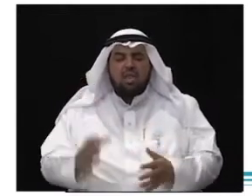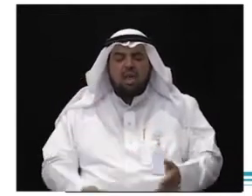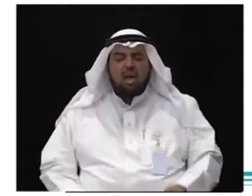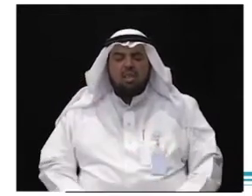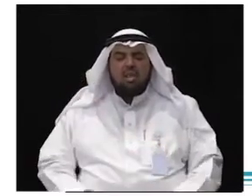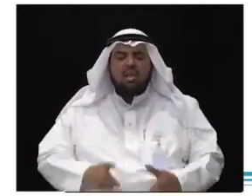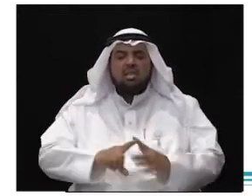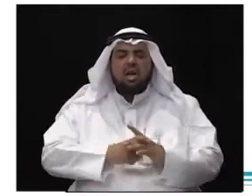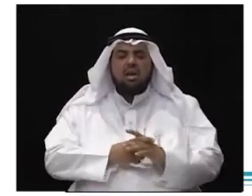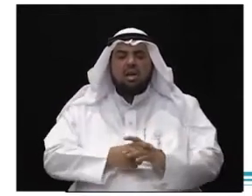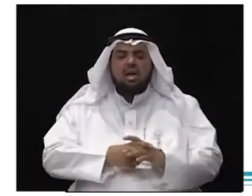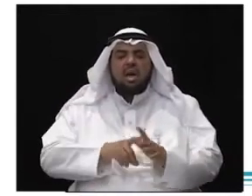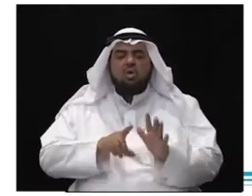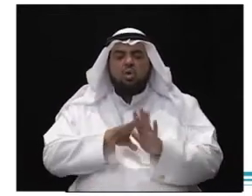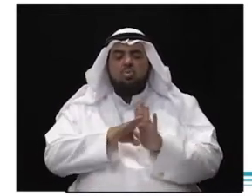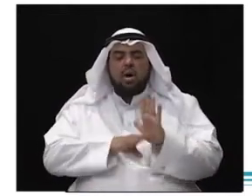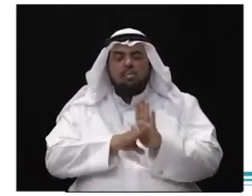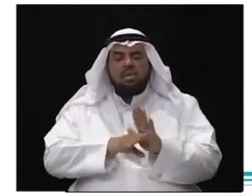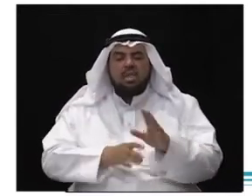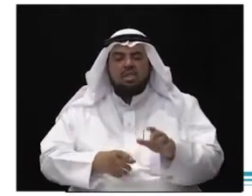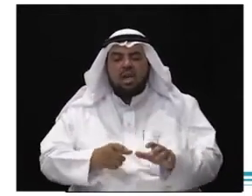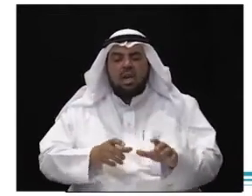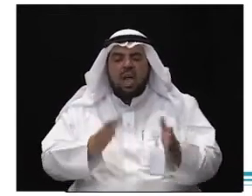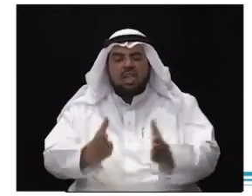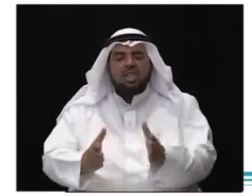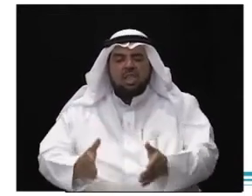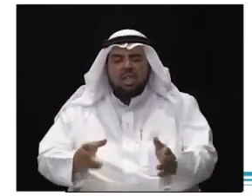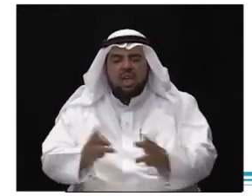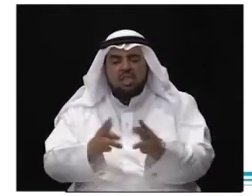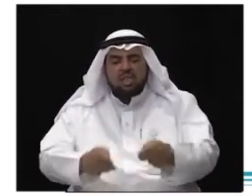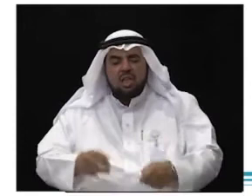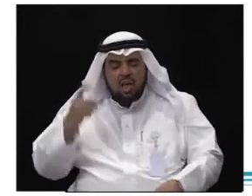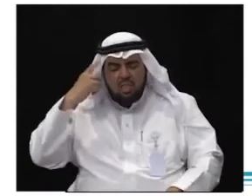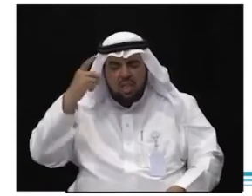تقنيات وبرمجة الأجهزة الذكية.